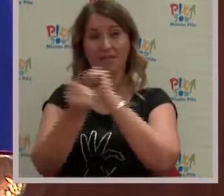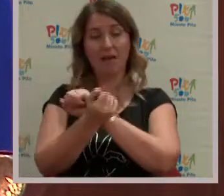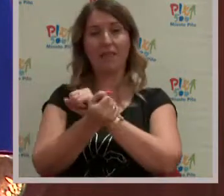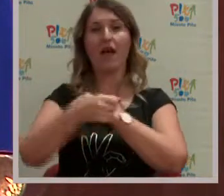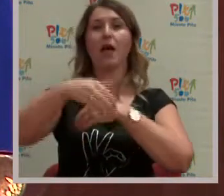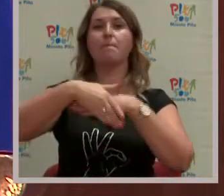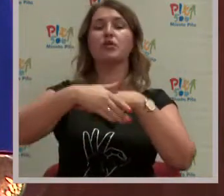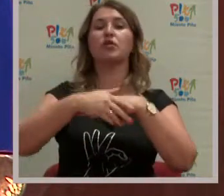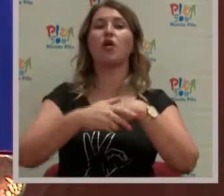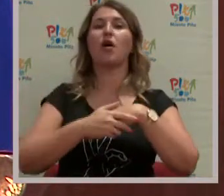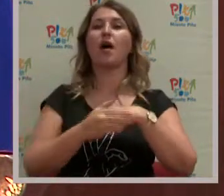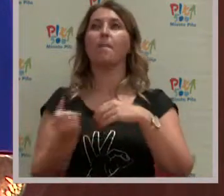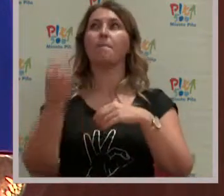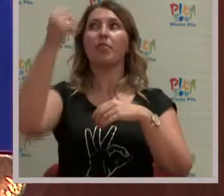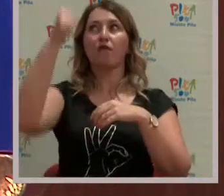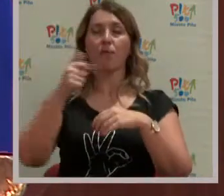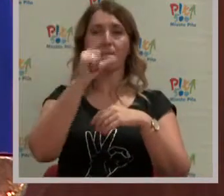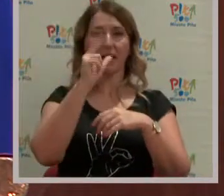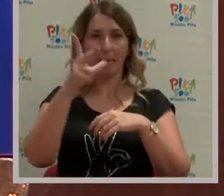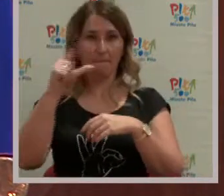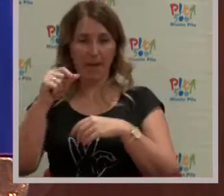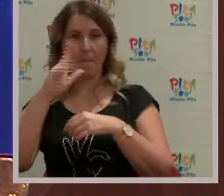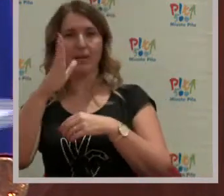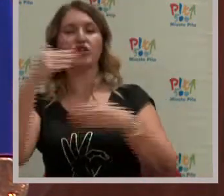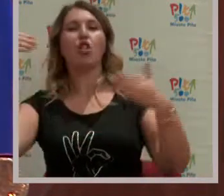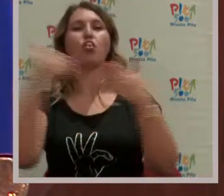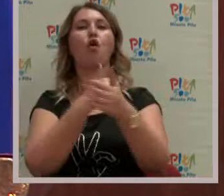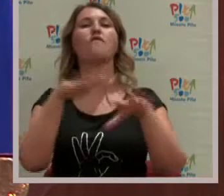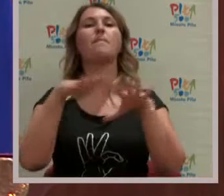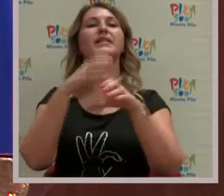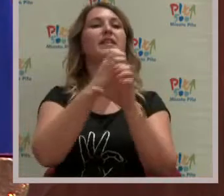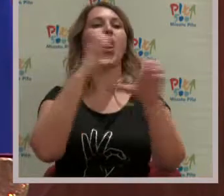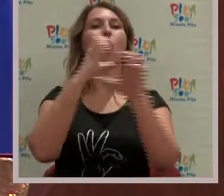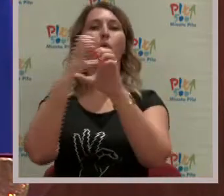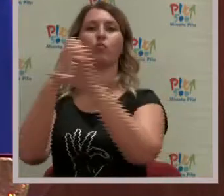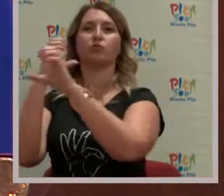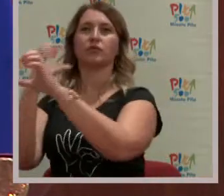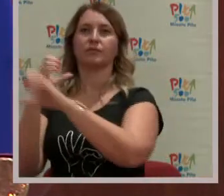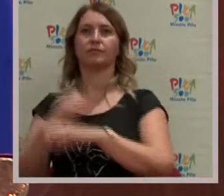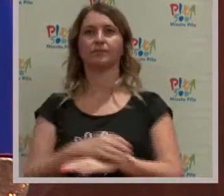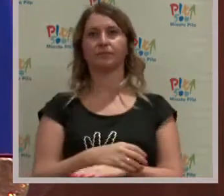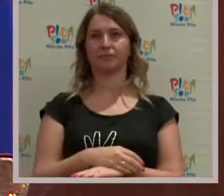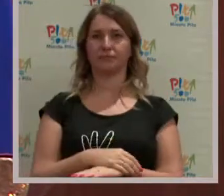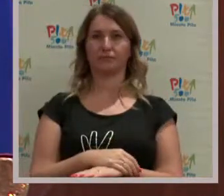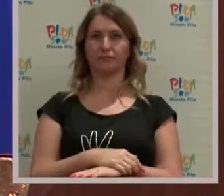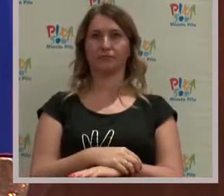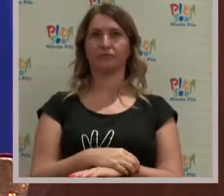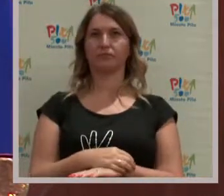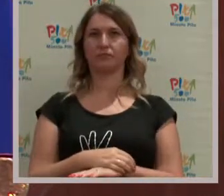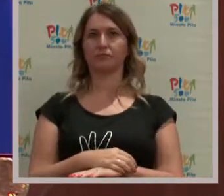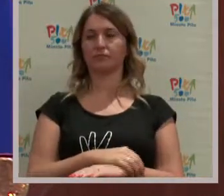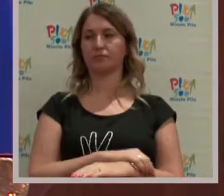PKP. Jest dosyć dużo takiej przestrzeni, ale to już trochę nie nasz problem, gdzie